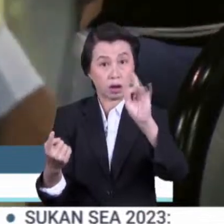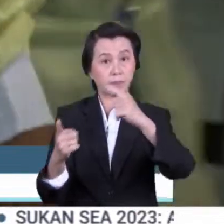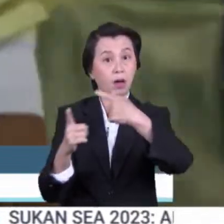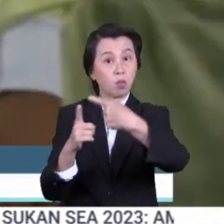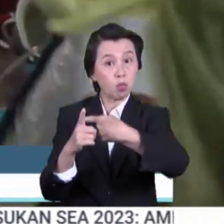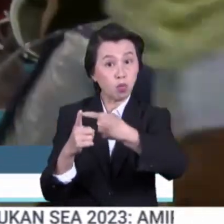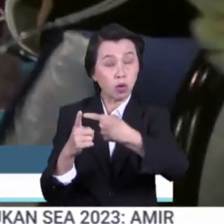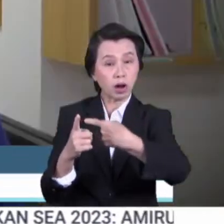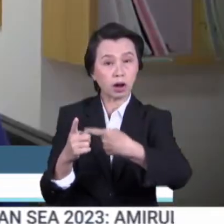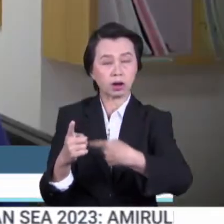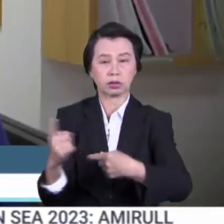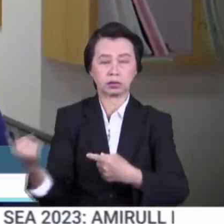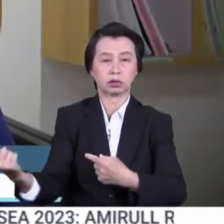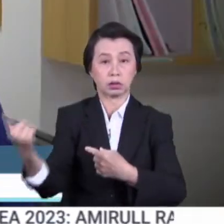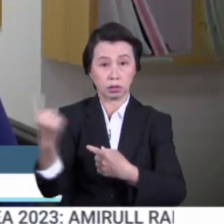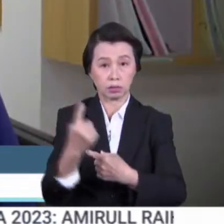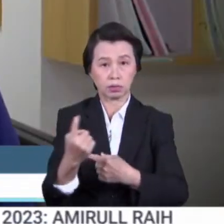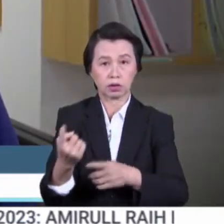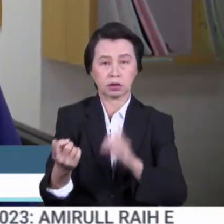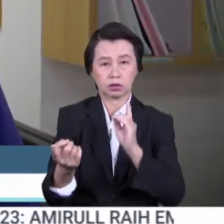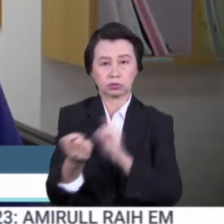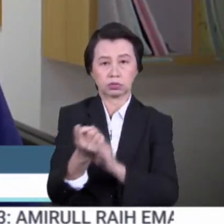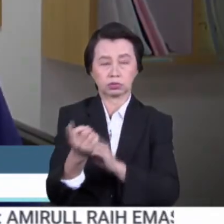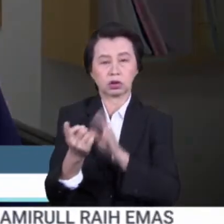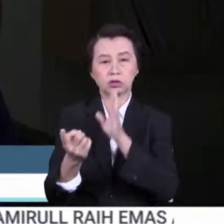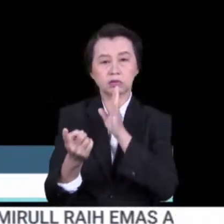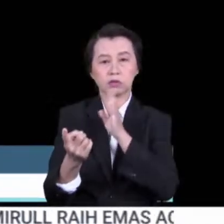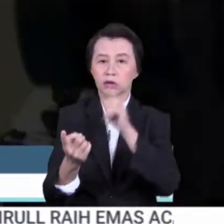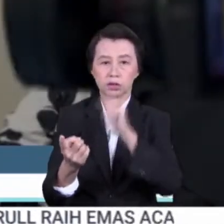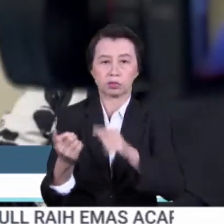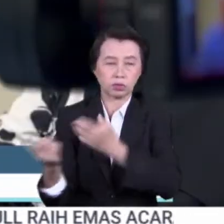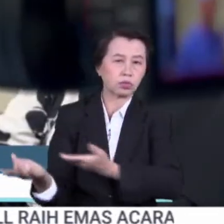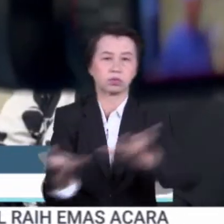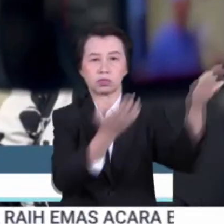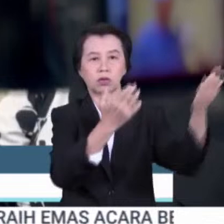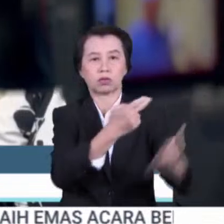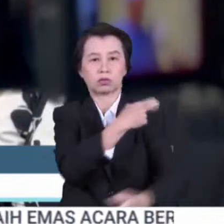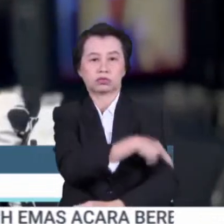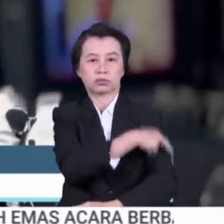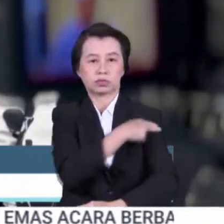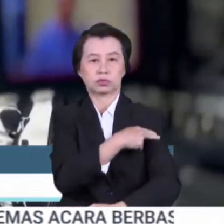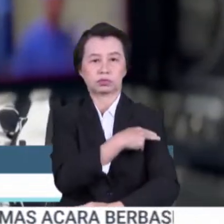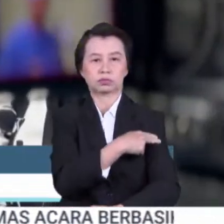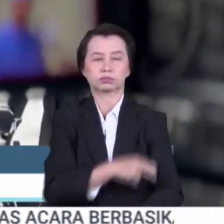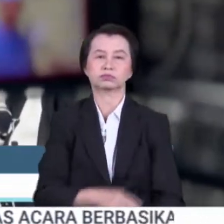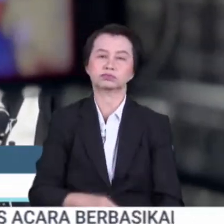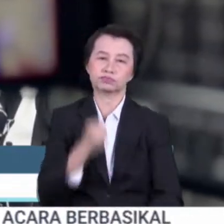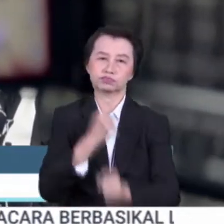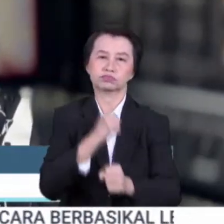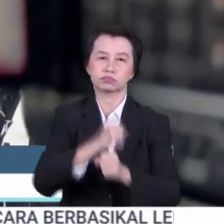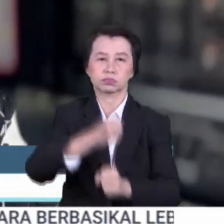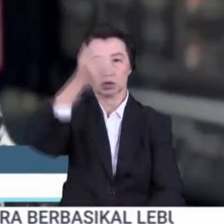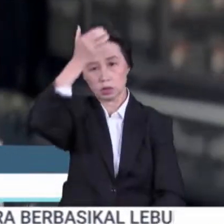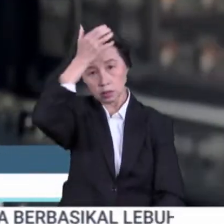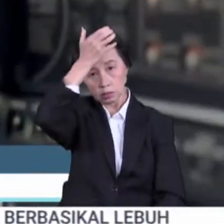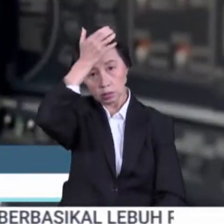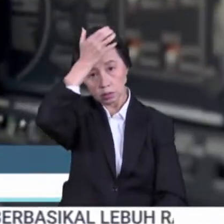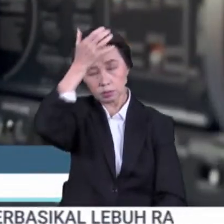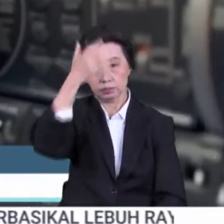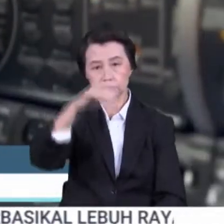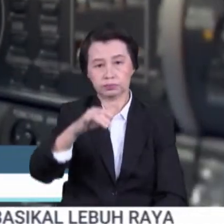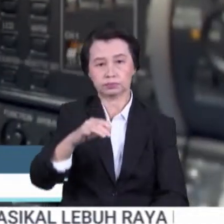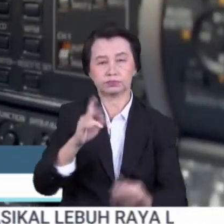kat sana, doktor semua kata tak boleh, kena bawa ke hospital. Kerjaya jururawat amat sinonim dengan